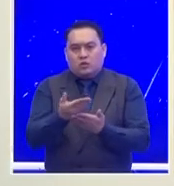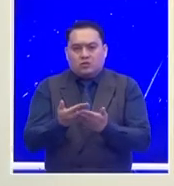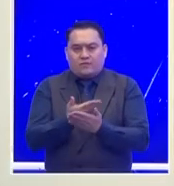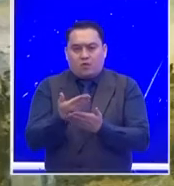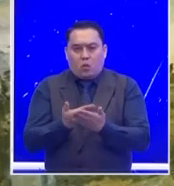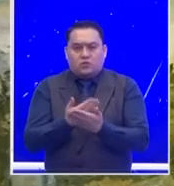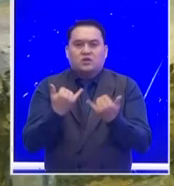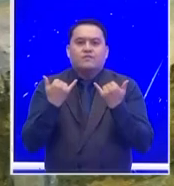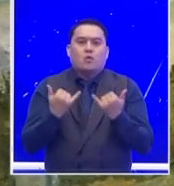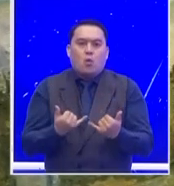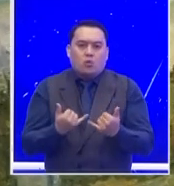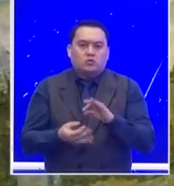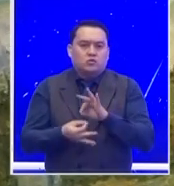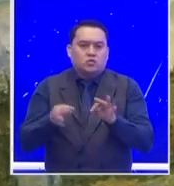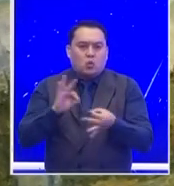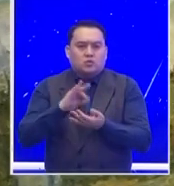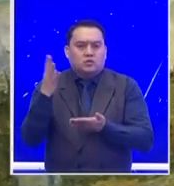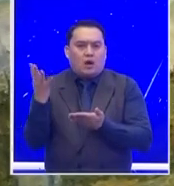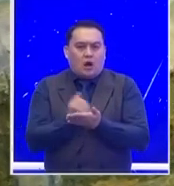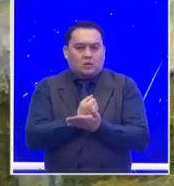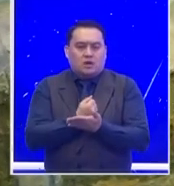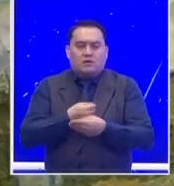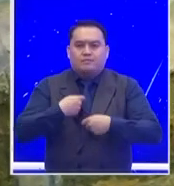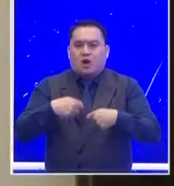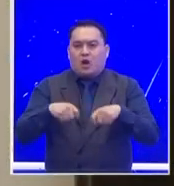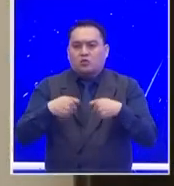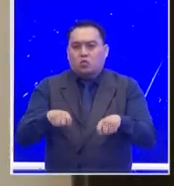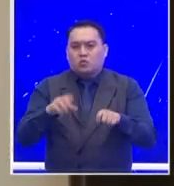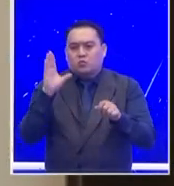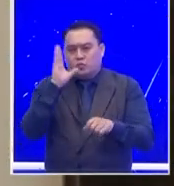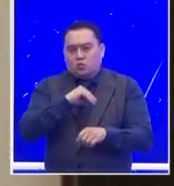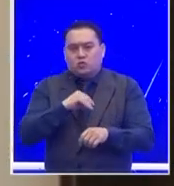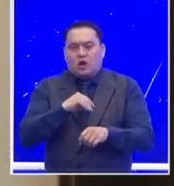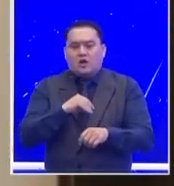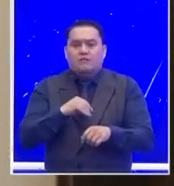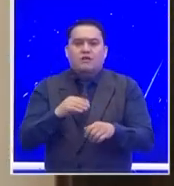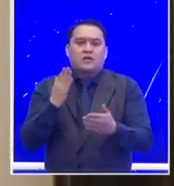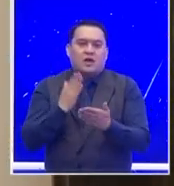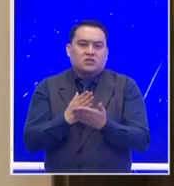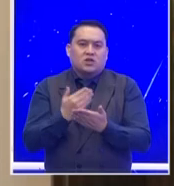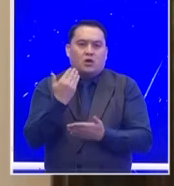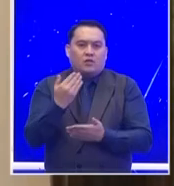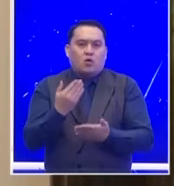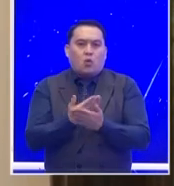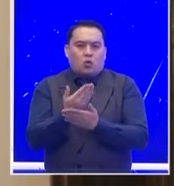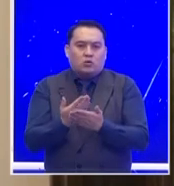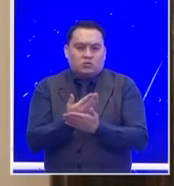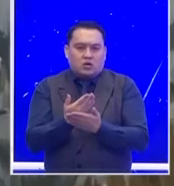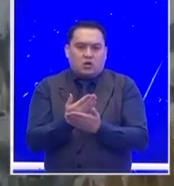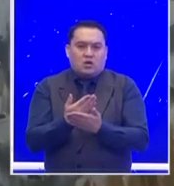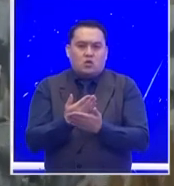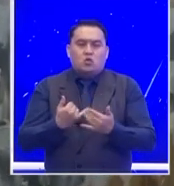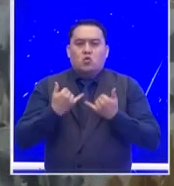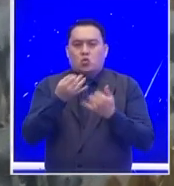холст. На сегодняшний день сложно найти нераспроданные картины Шарденова. Иметь в коллекции произведения художника считает за